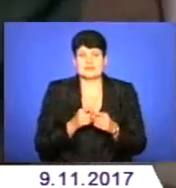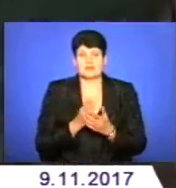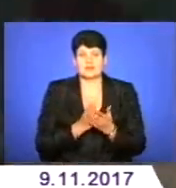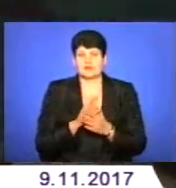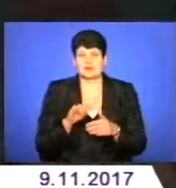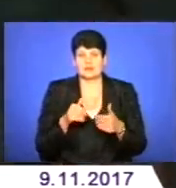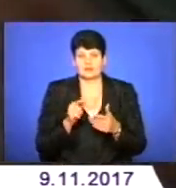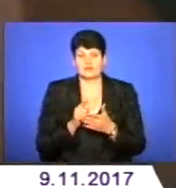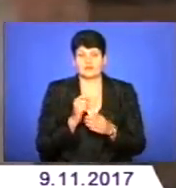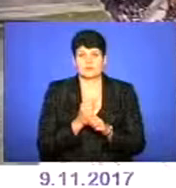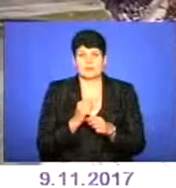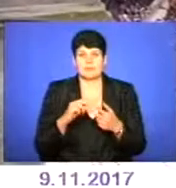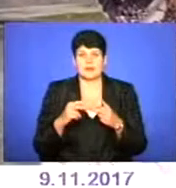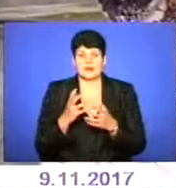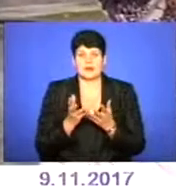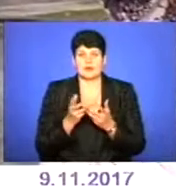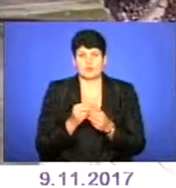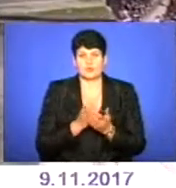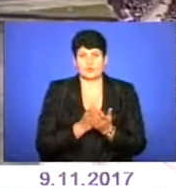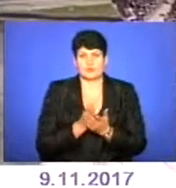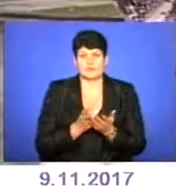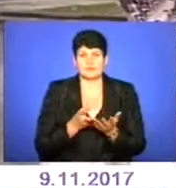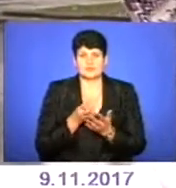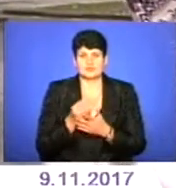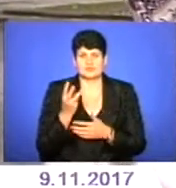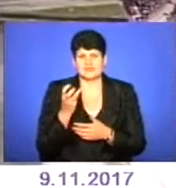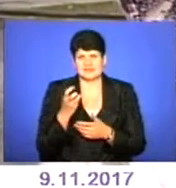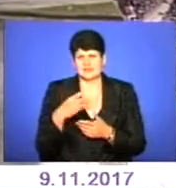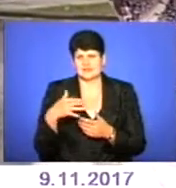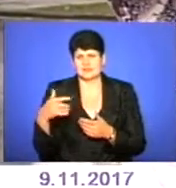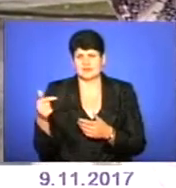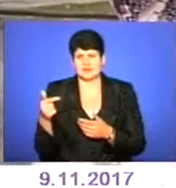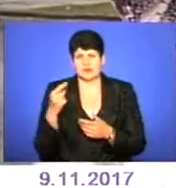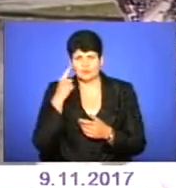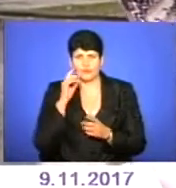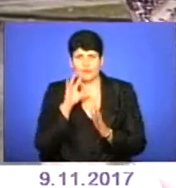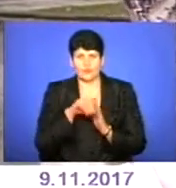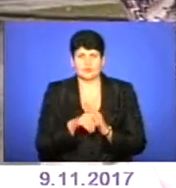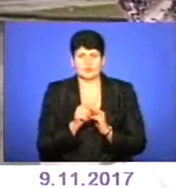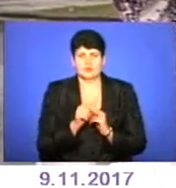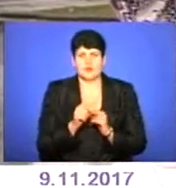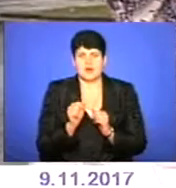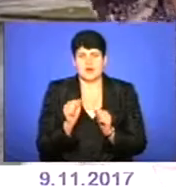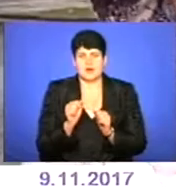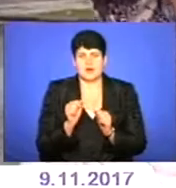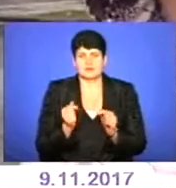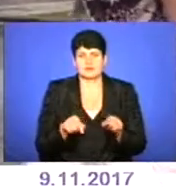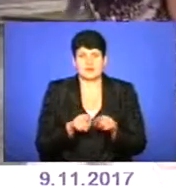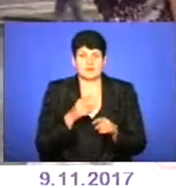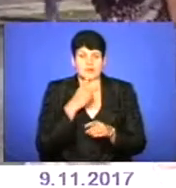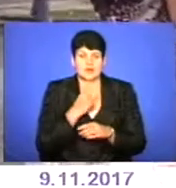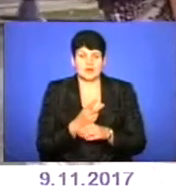робити перерахунок коштів. Плачу 300 з чим-то гривень, то може це входить в то, я думаю. А так, бачу